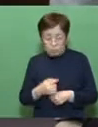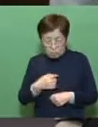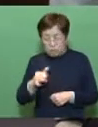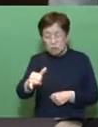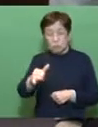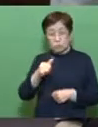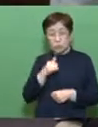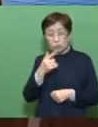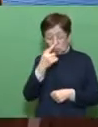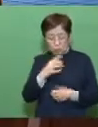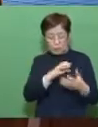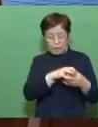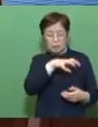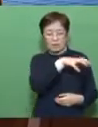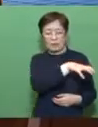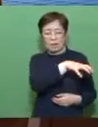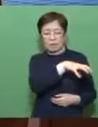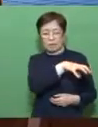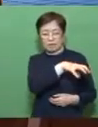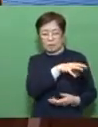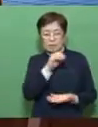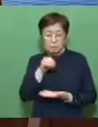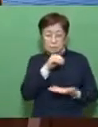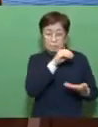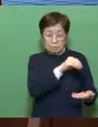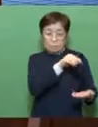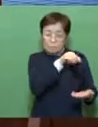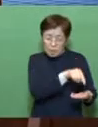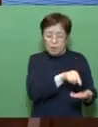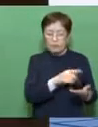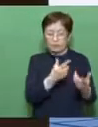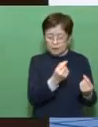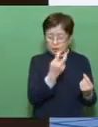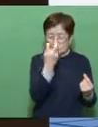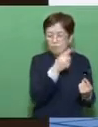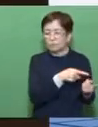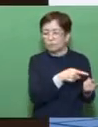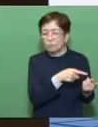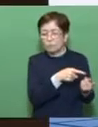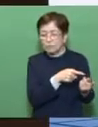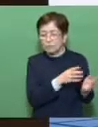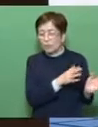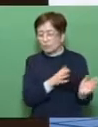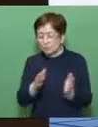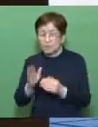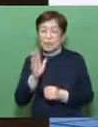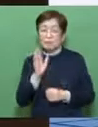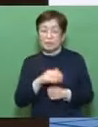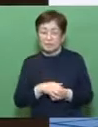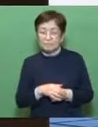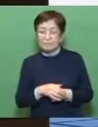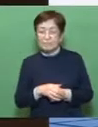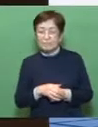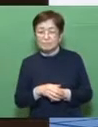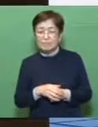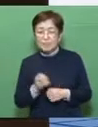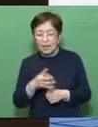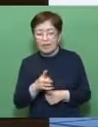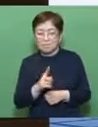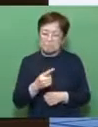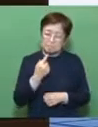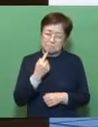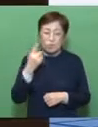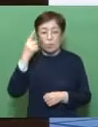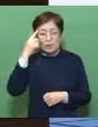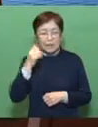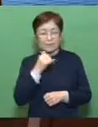情報を回してできちんと調べますとこういうあの仕掛けを用意しているんです是非ふって活用していただき